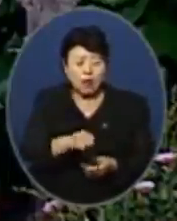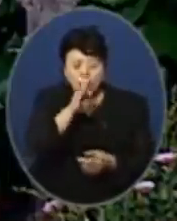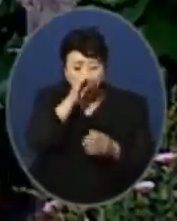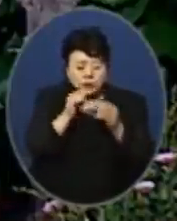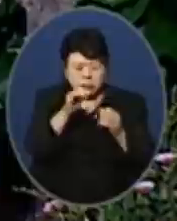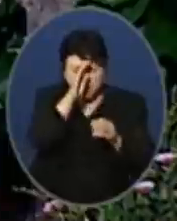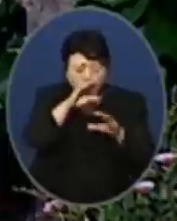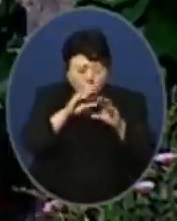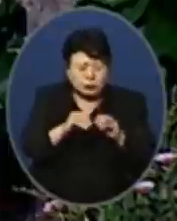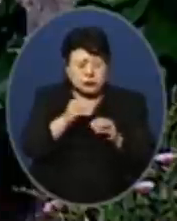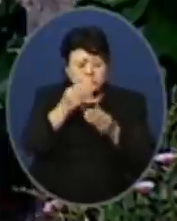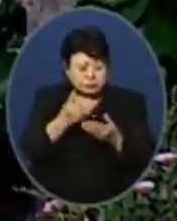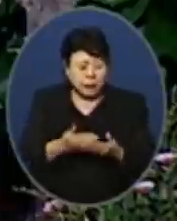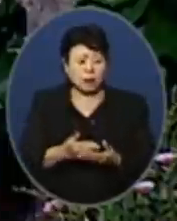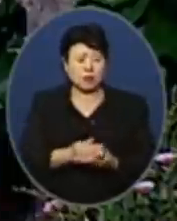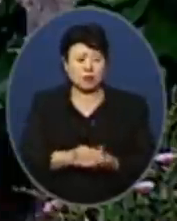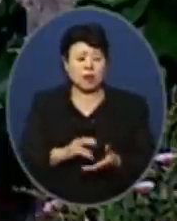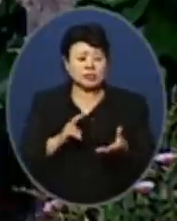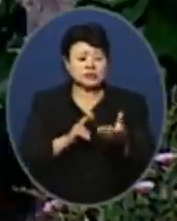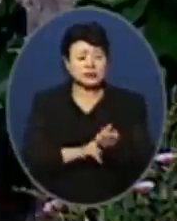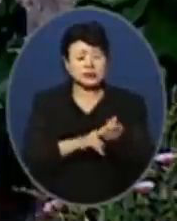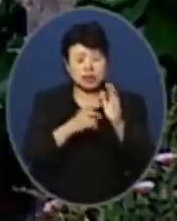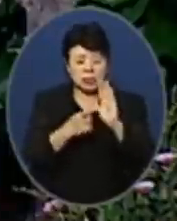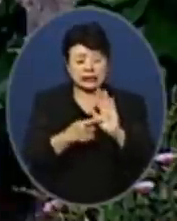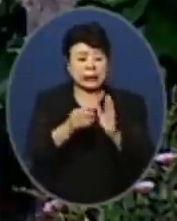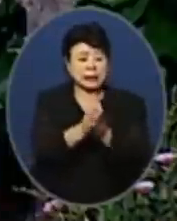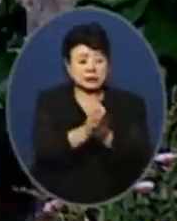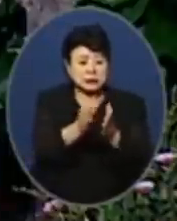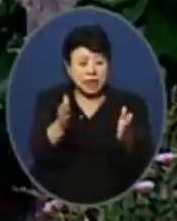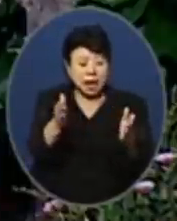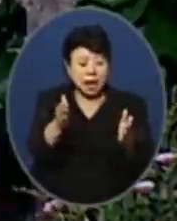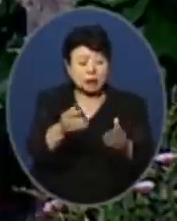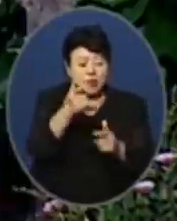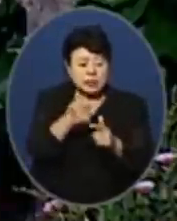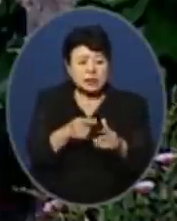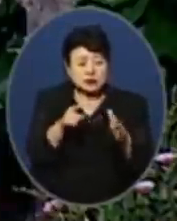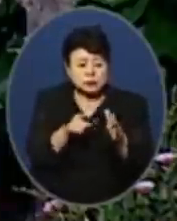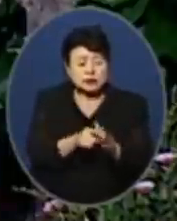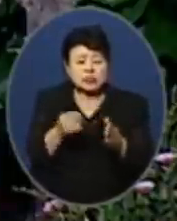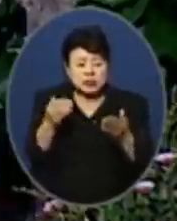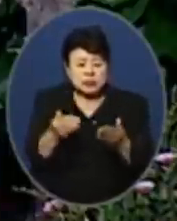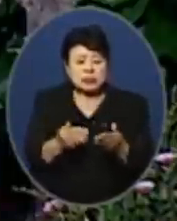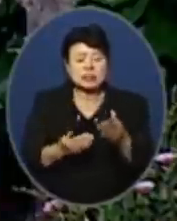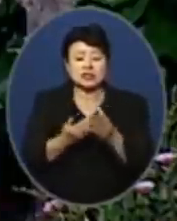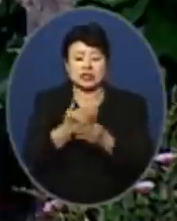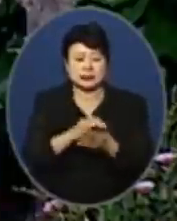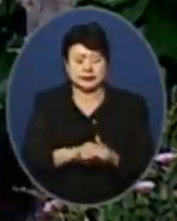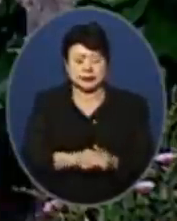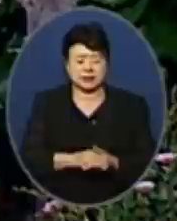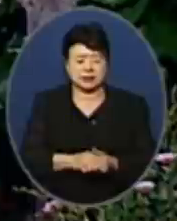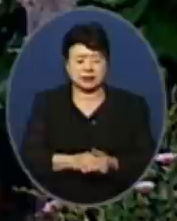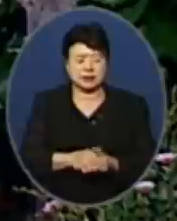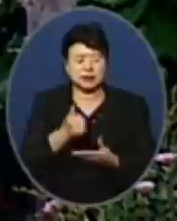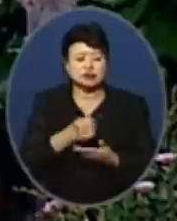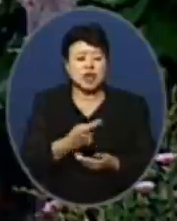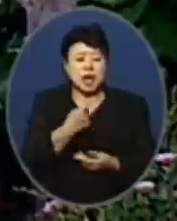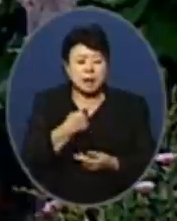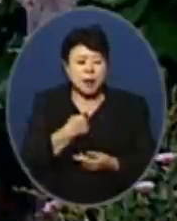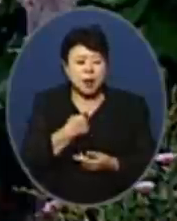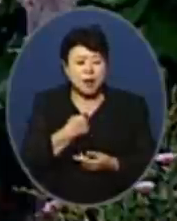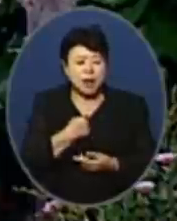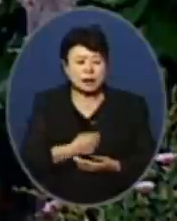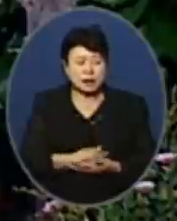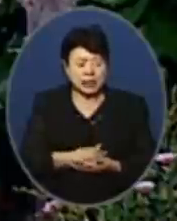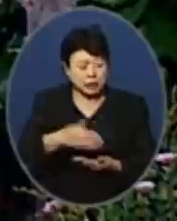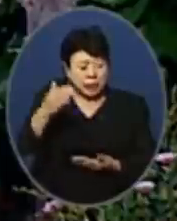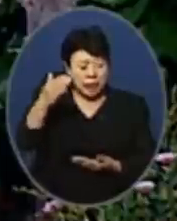병든 자가 나은 역사가 일어나기 시작했으며 예수 믿는 일들이 일어났으며 범죄는 뚜렷이